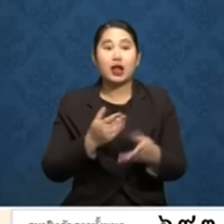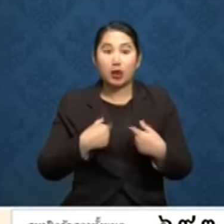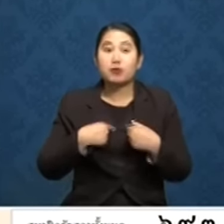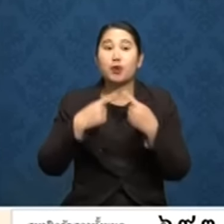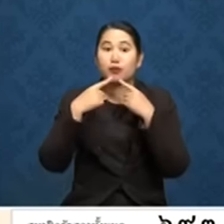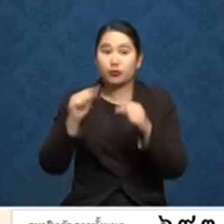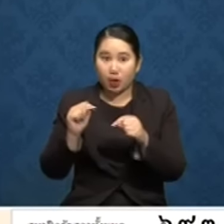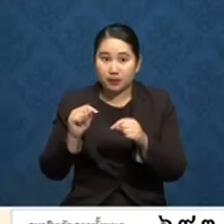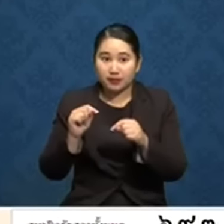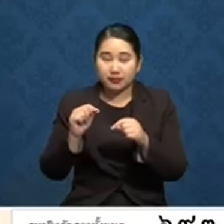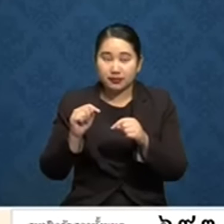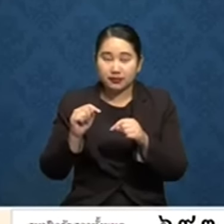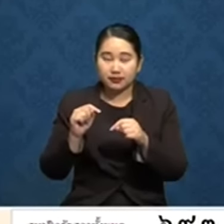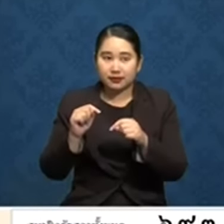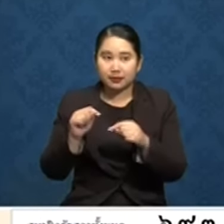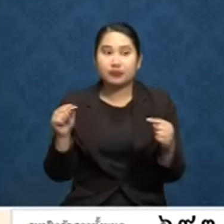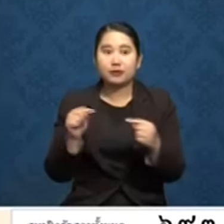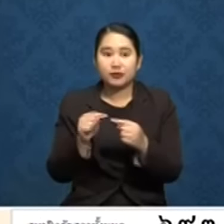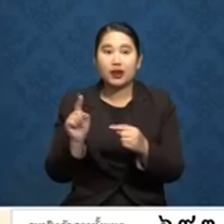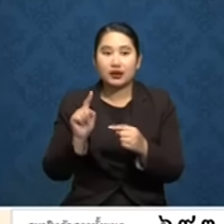วินิจฉัย